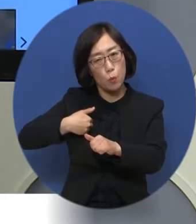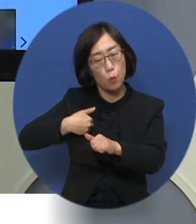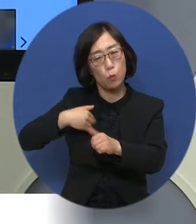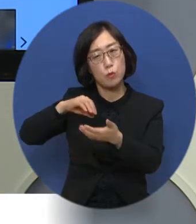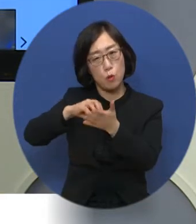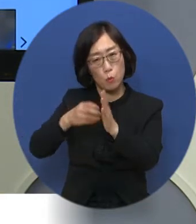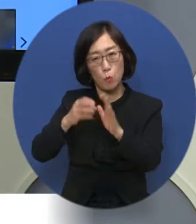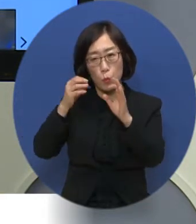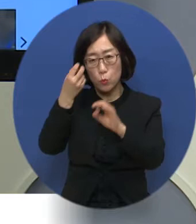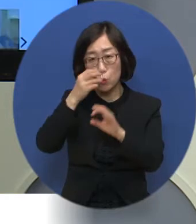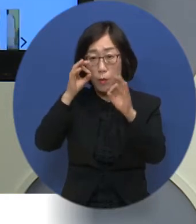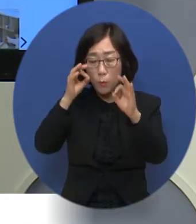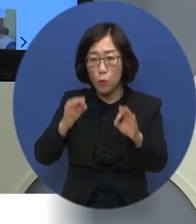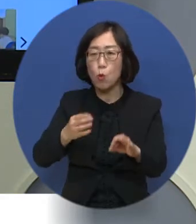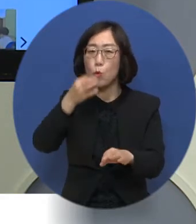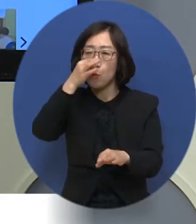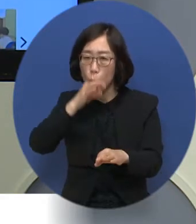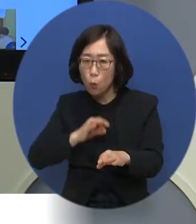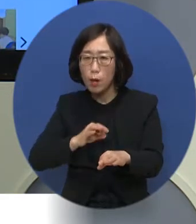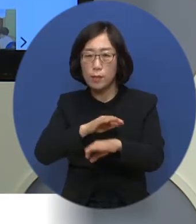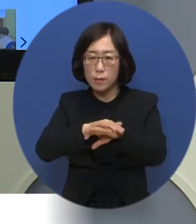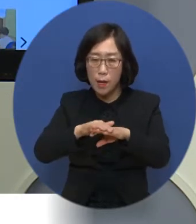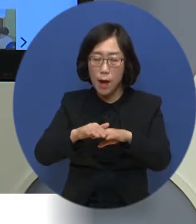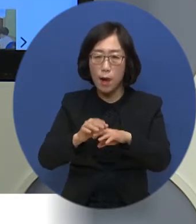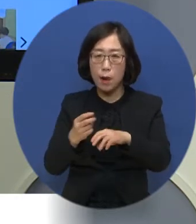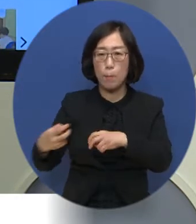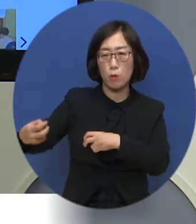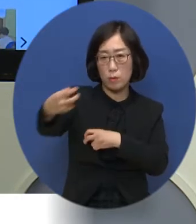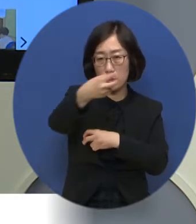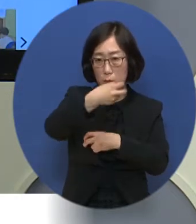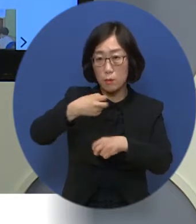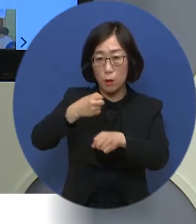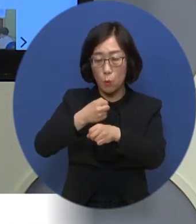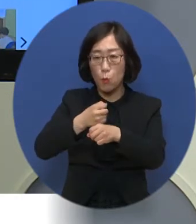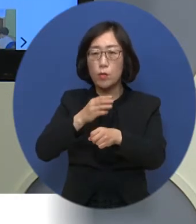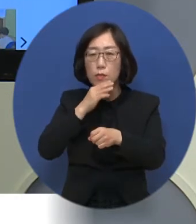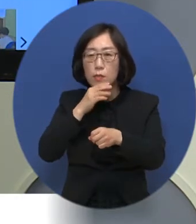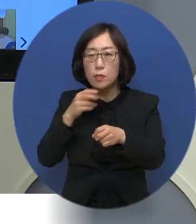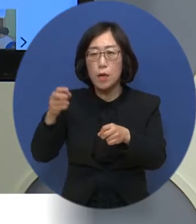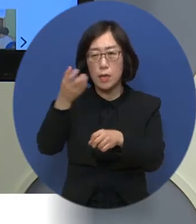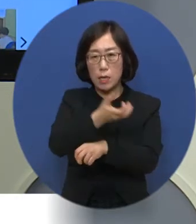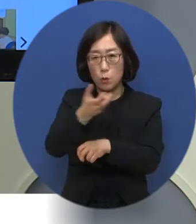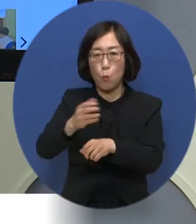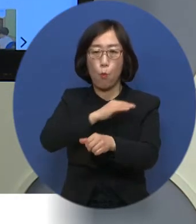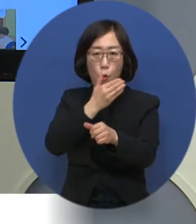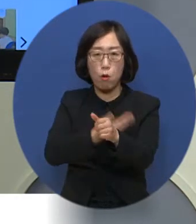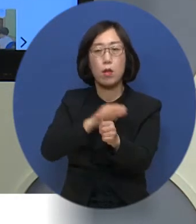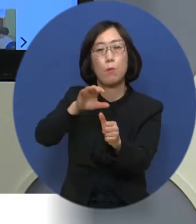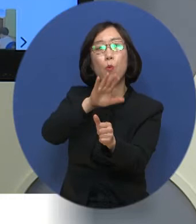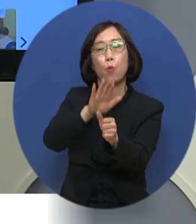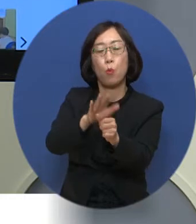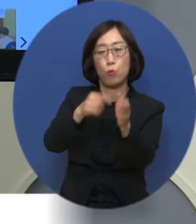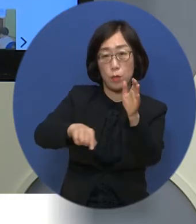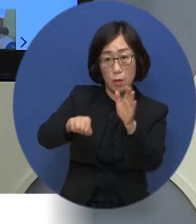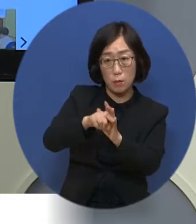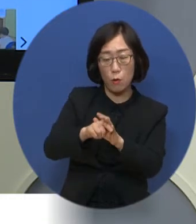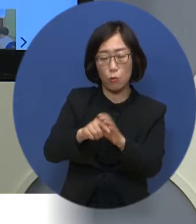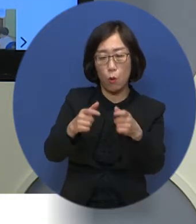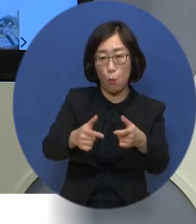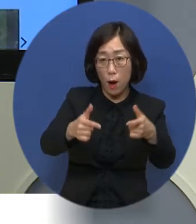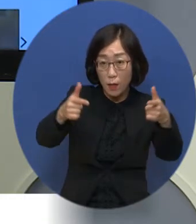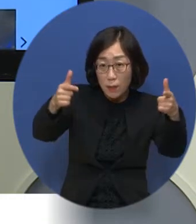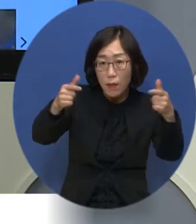저상버스 의 효과성 있는 운행과 교통 약자 의 실질적인 이동권 보장을 위해 교통 시설의 확대